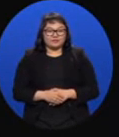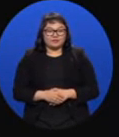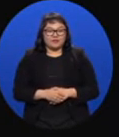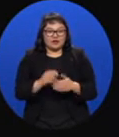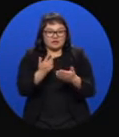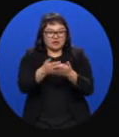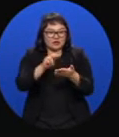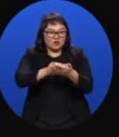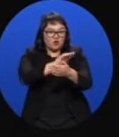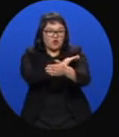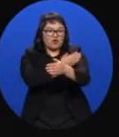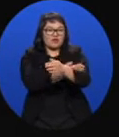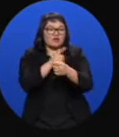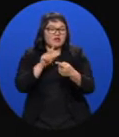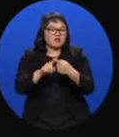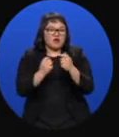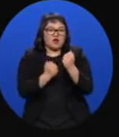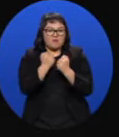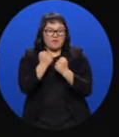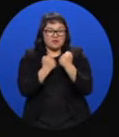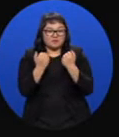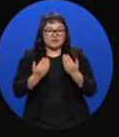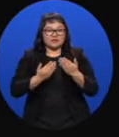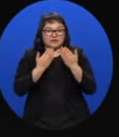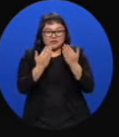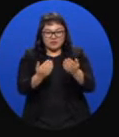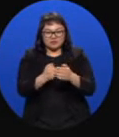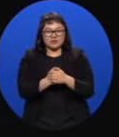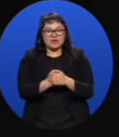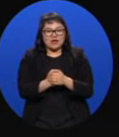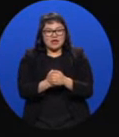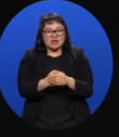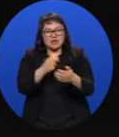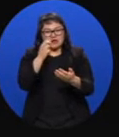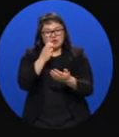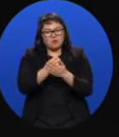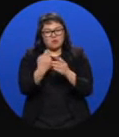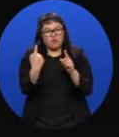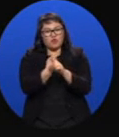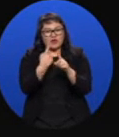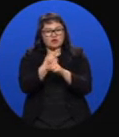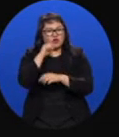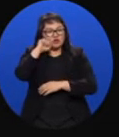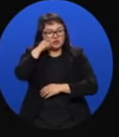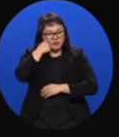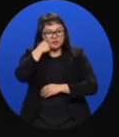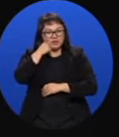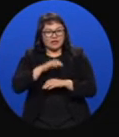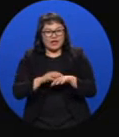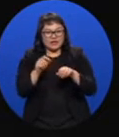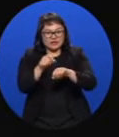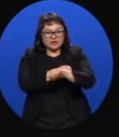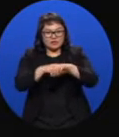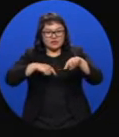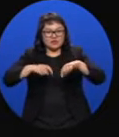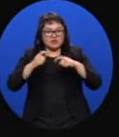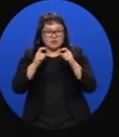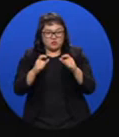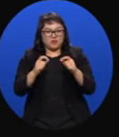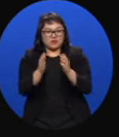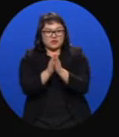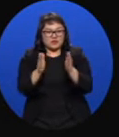재정권에 관해서 말씀을 드리겠습니다. 지방재정권이 상당히 열악합니다. 실제 우리 그 특별자치도는